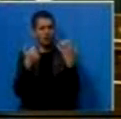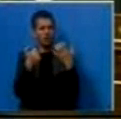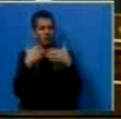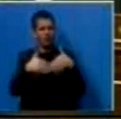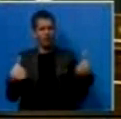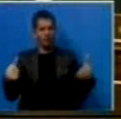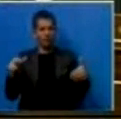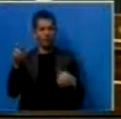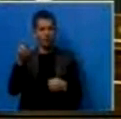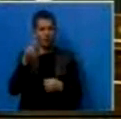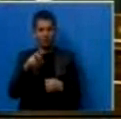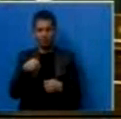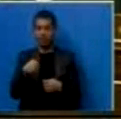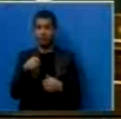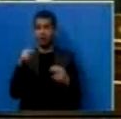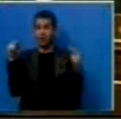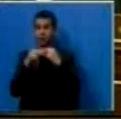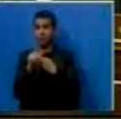fakt nuk është as autostradë.